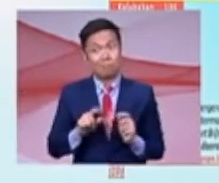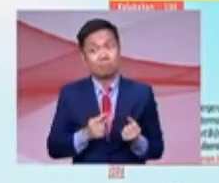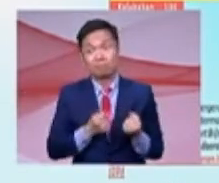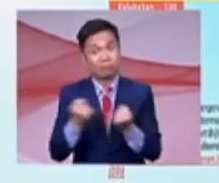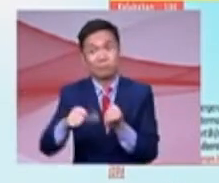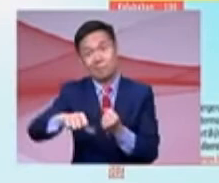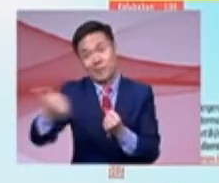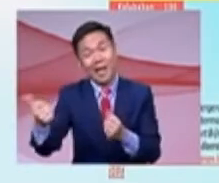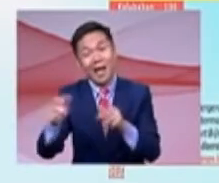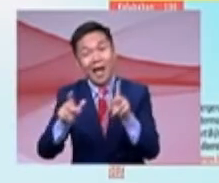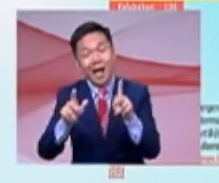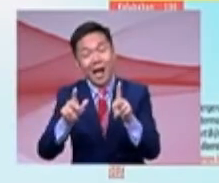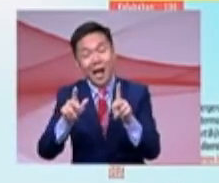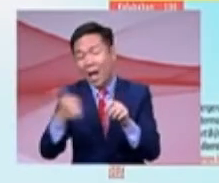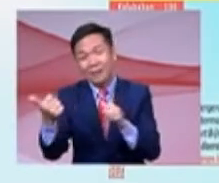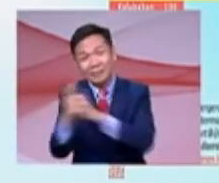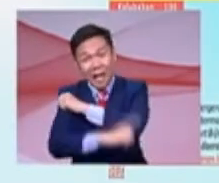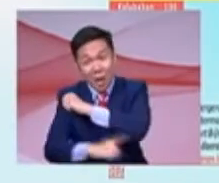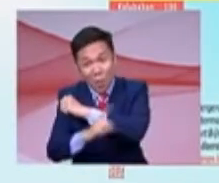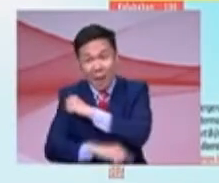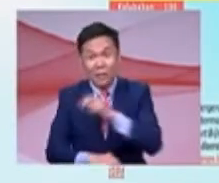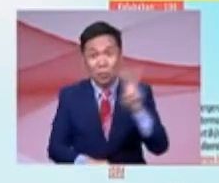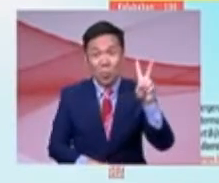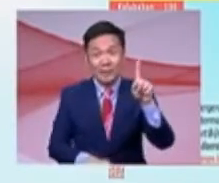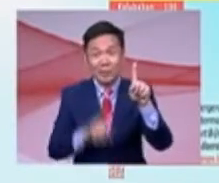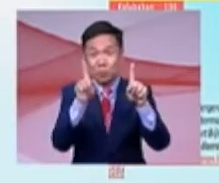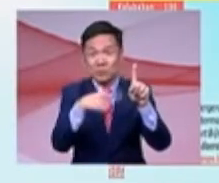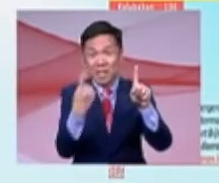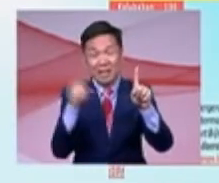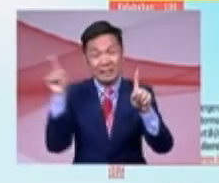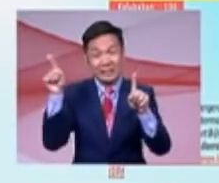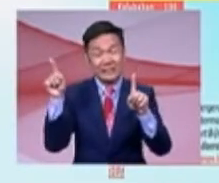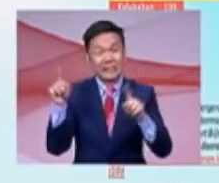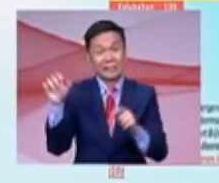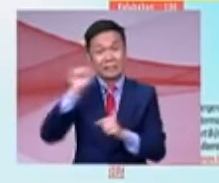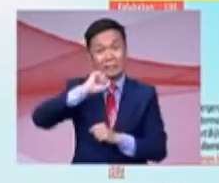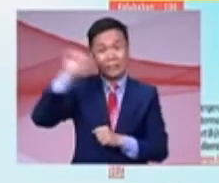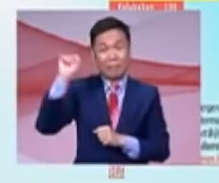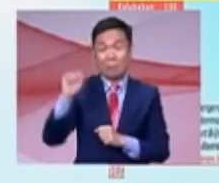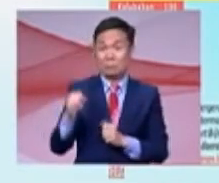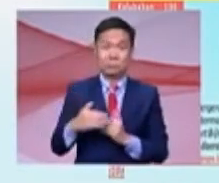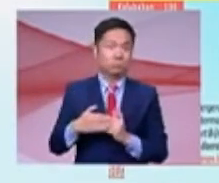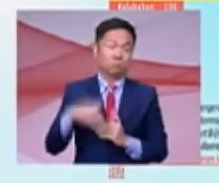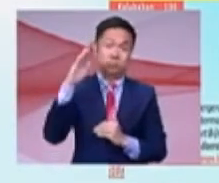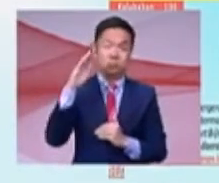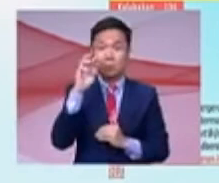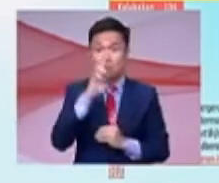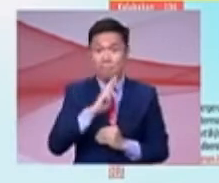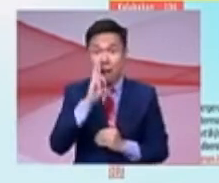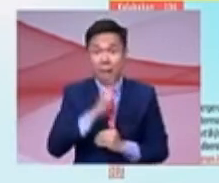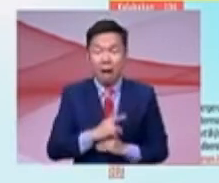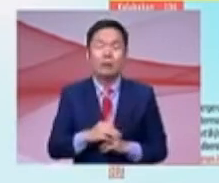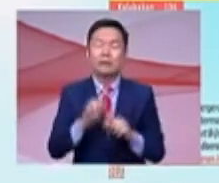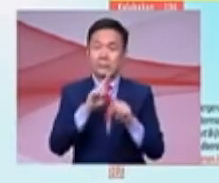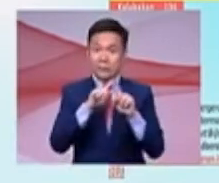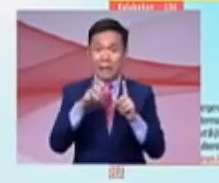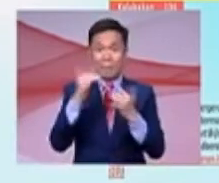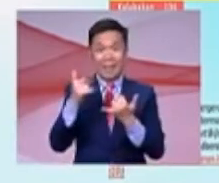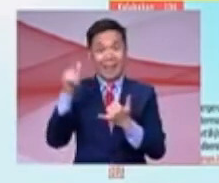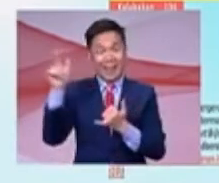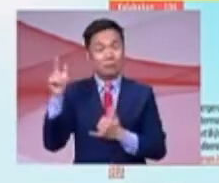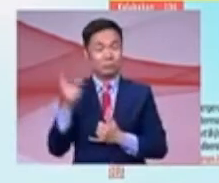7 Disember, hasilnya pada 21 Januari kebanyakan daerah jadi merah. Tapi dengan tindakan